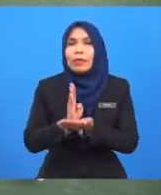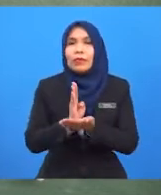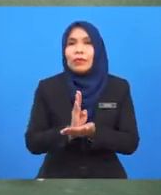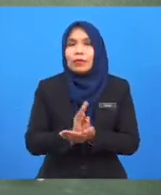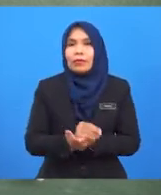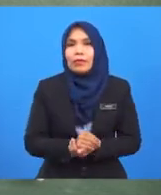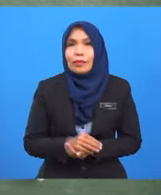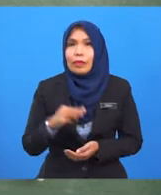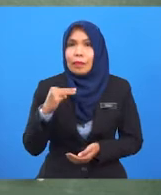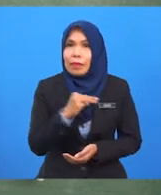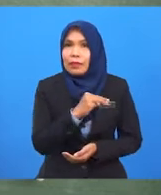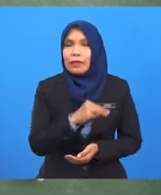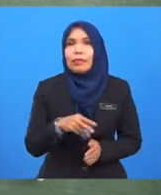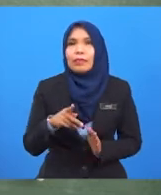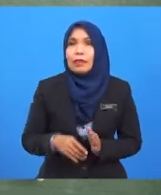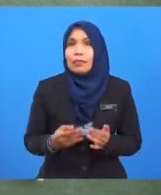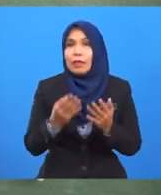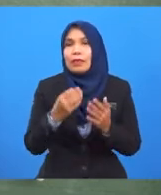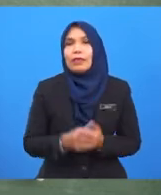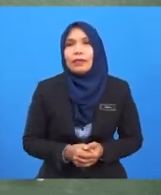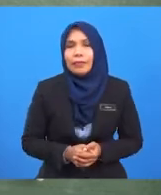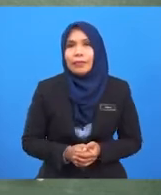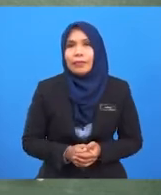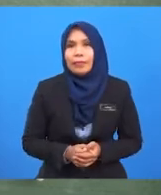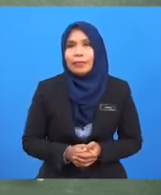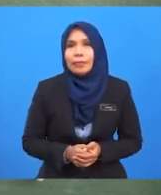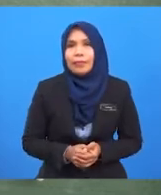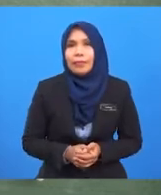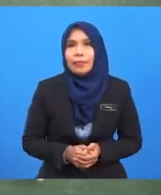kebakaran bagi menyelamatkan diri?